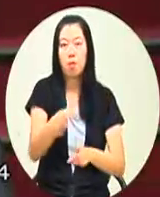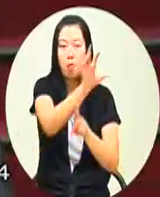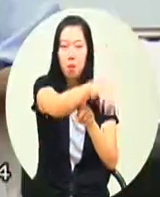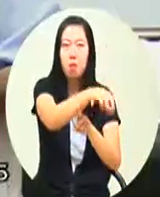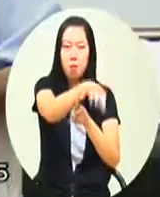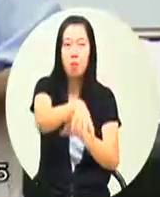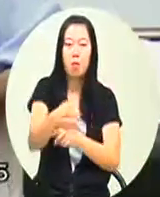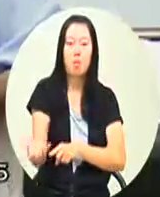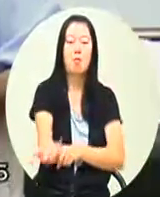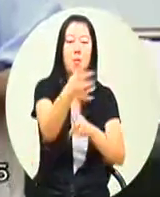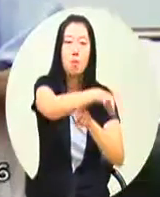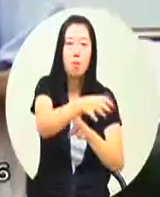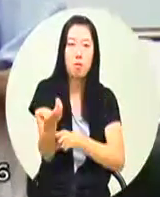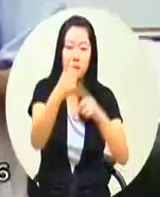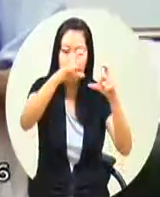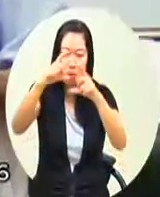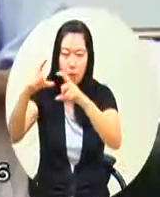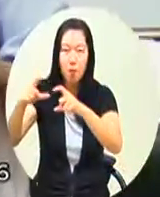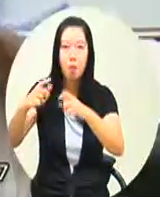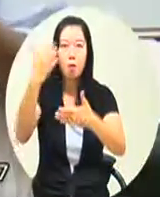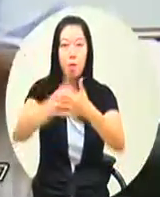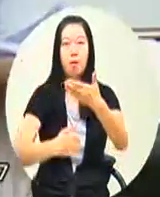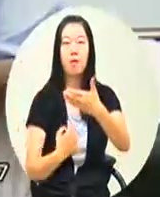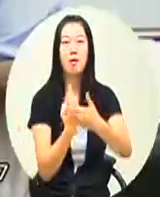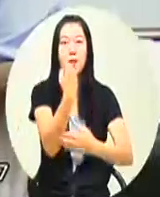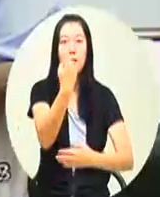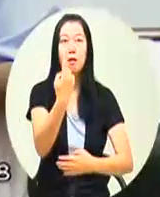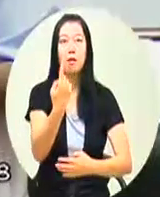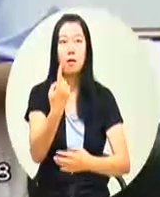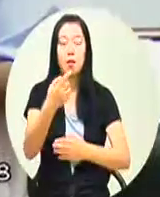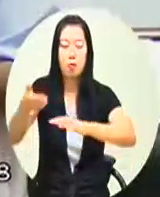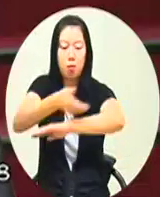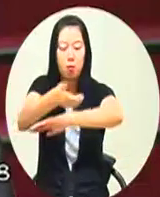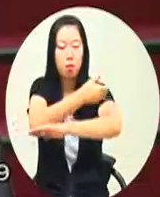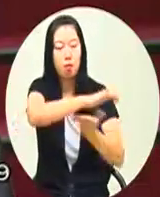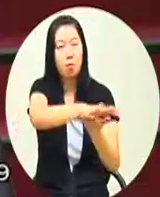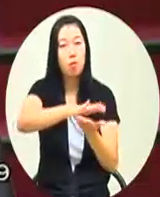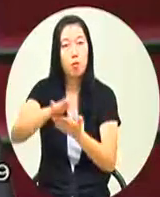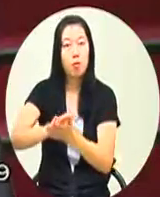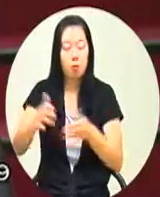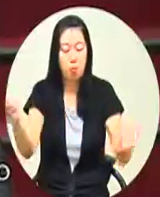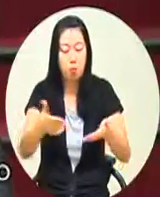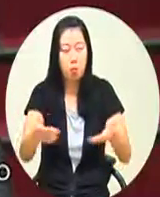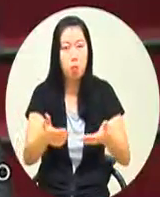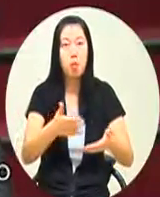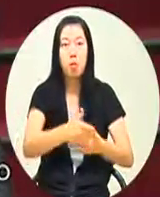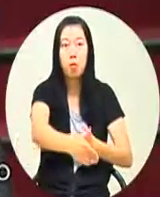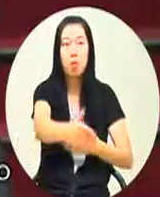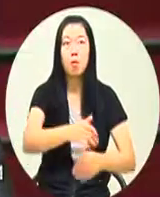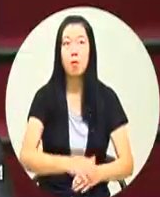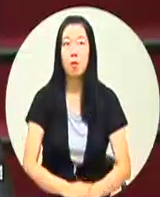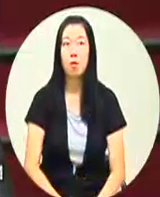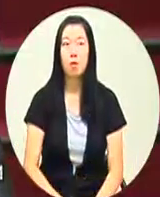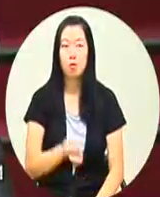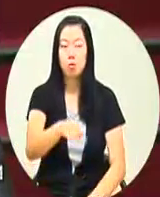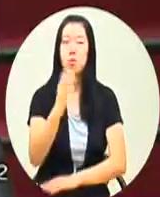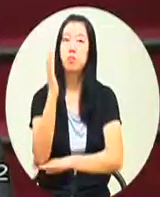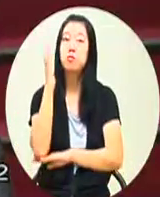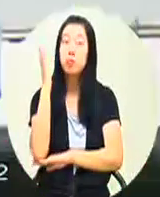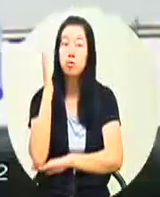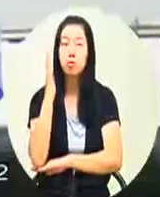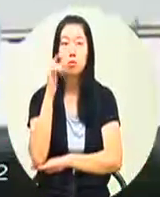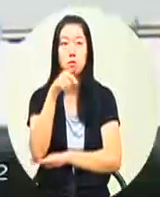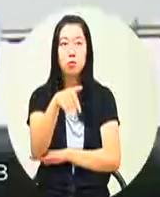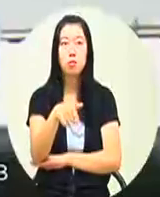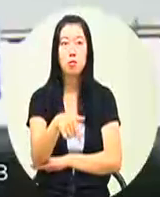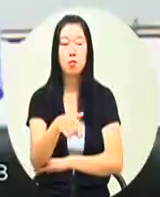了剩1台。所以清疏工程是我们政府在